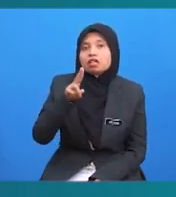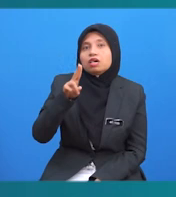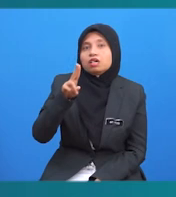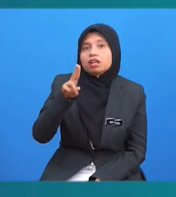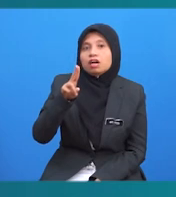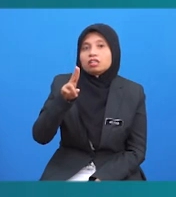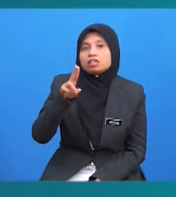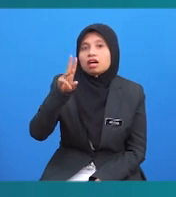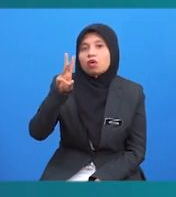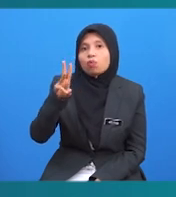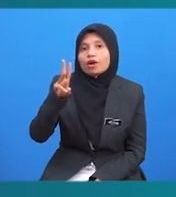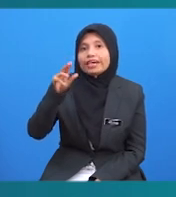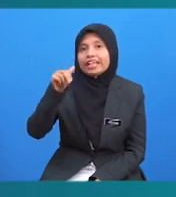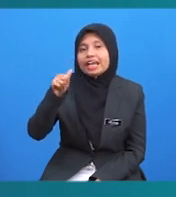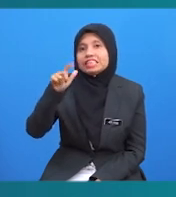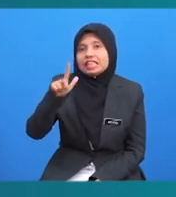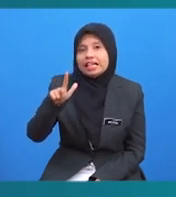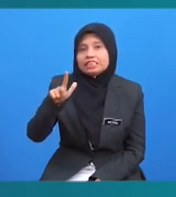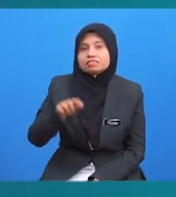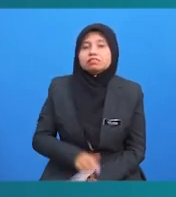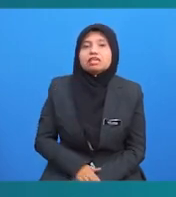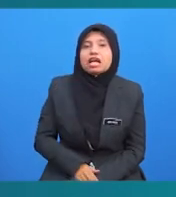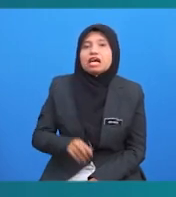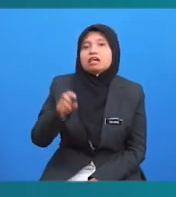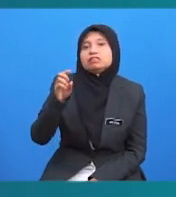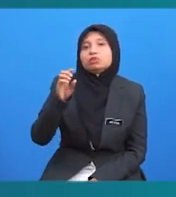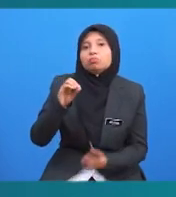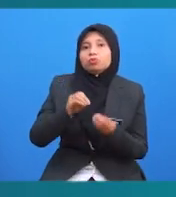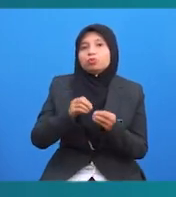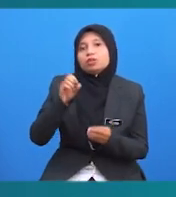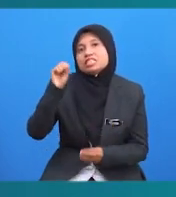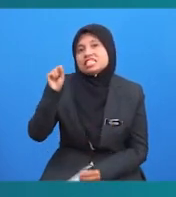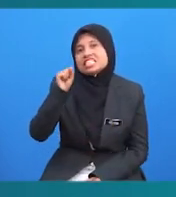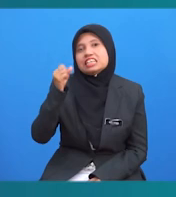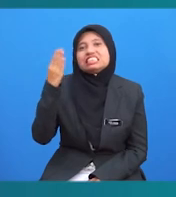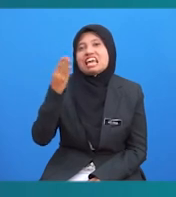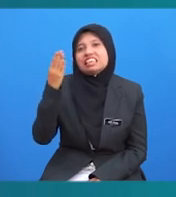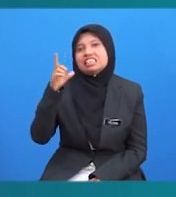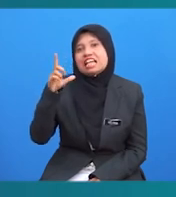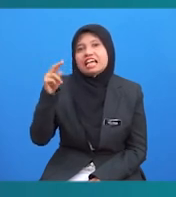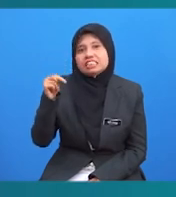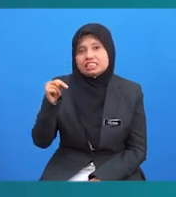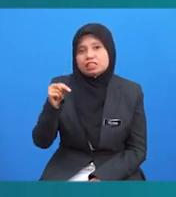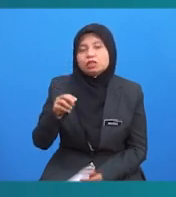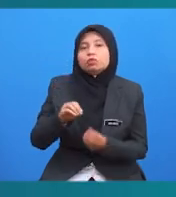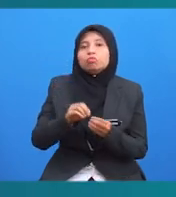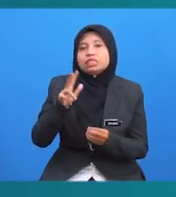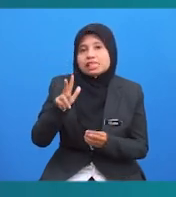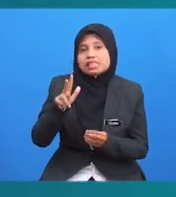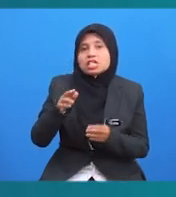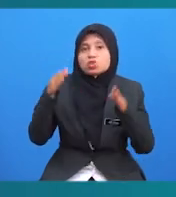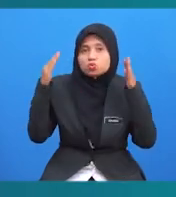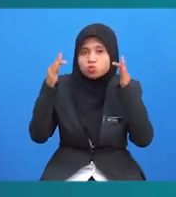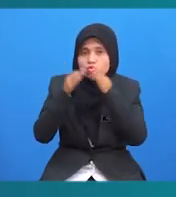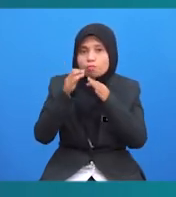lens. Yang kedua adalah standard lens. Yang ketiga adalah zoom lens. Dan yang